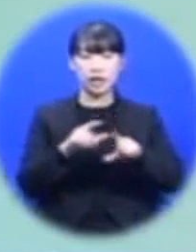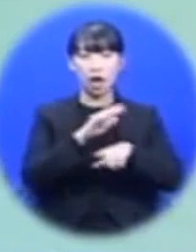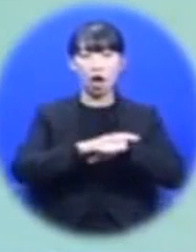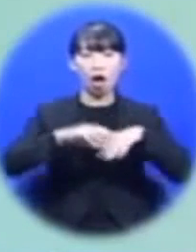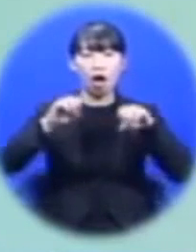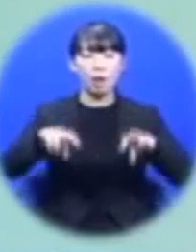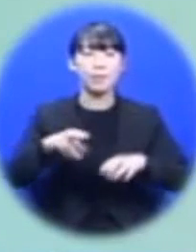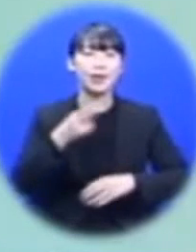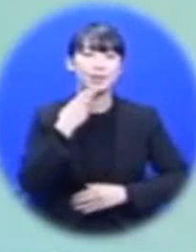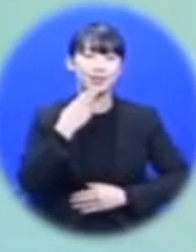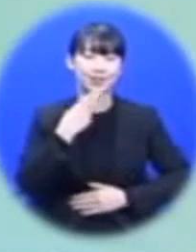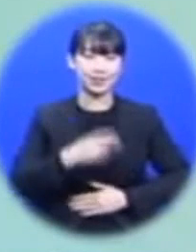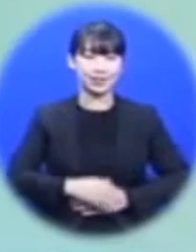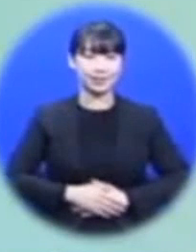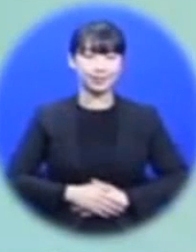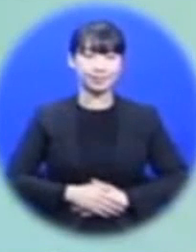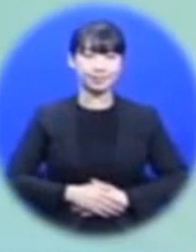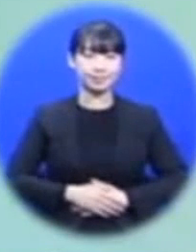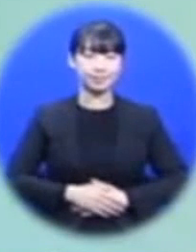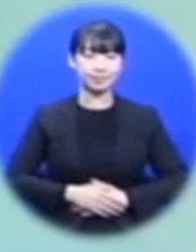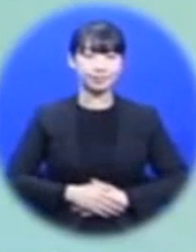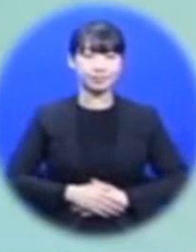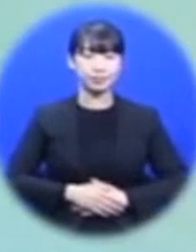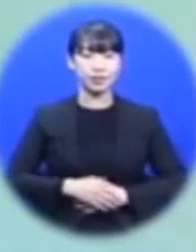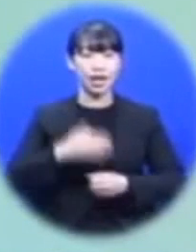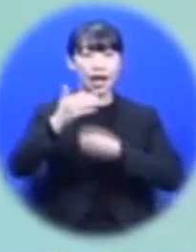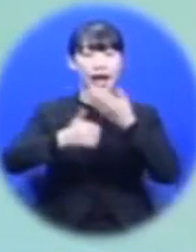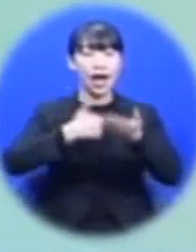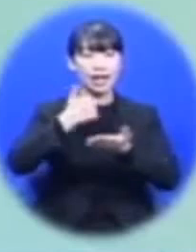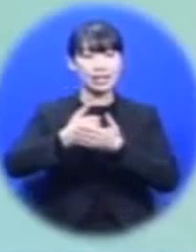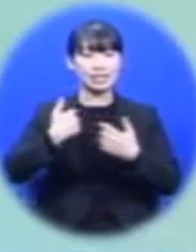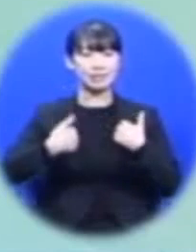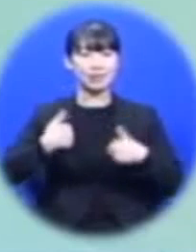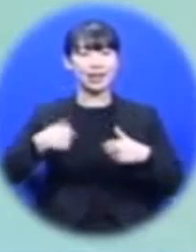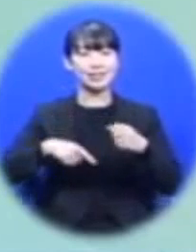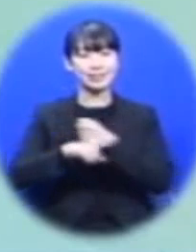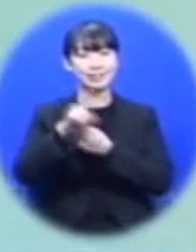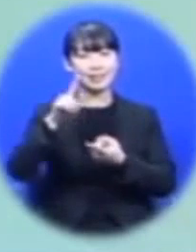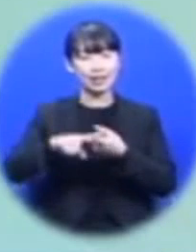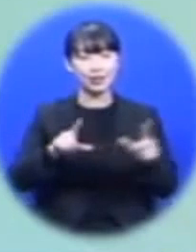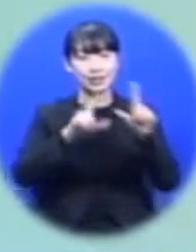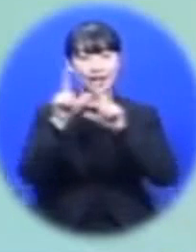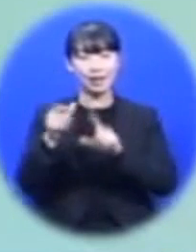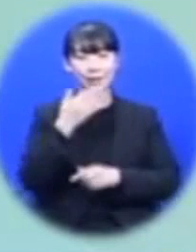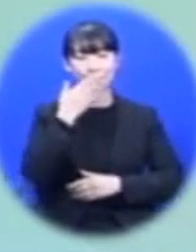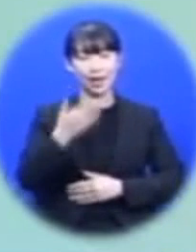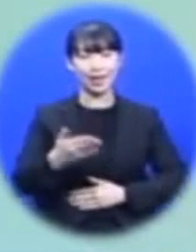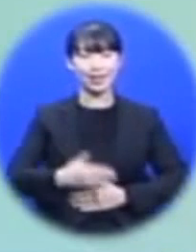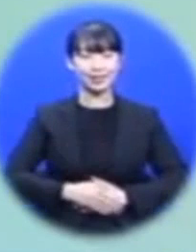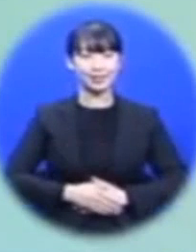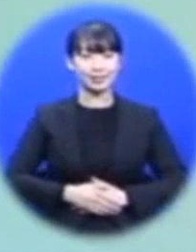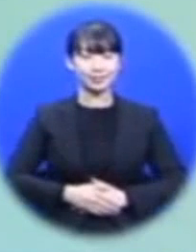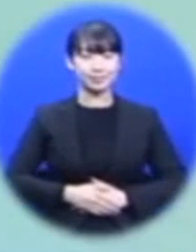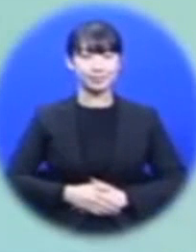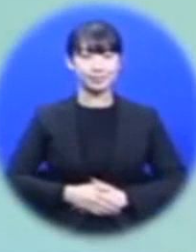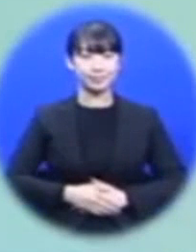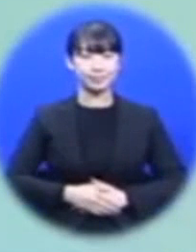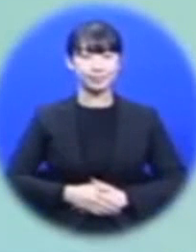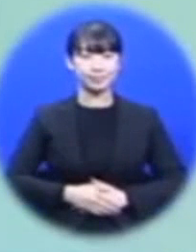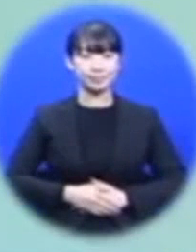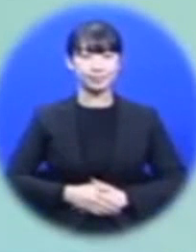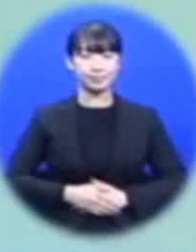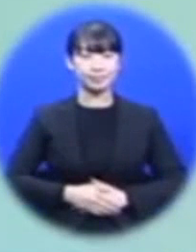됩니다 상황에서도 하나님 기뻐하는 뜻대로 살 수 있게 되는 거지요 주